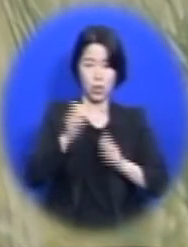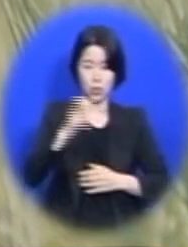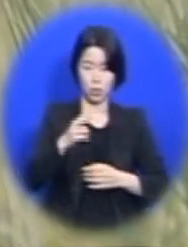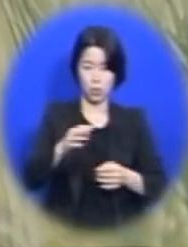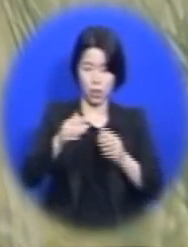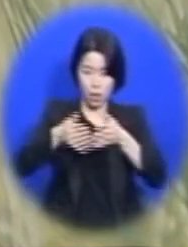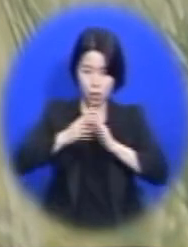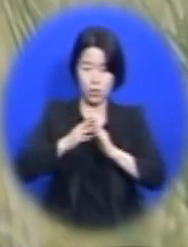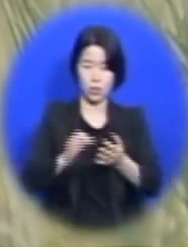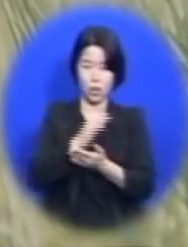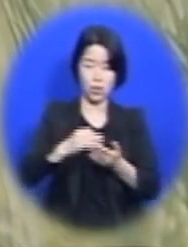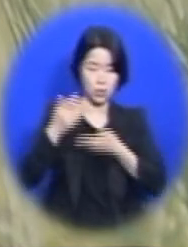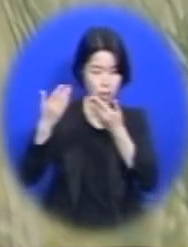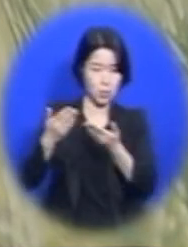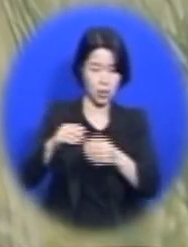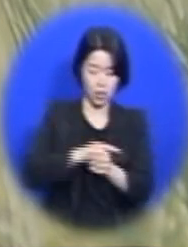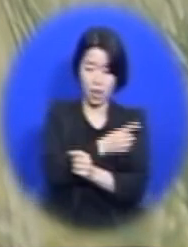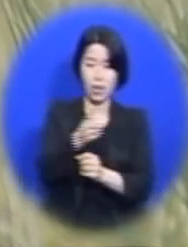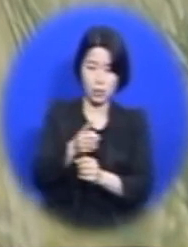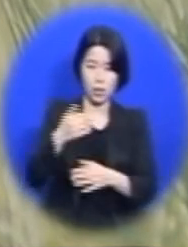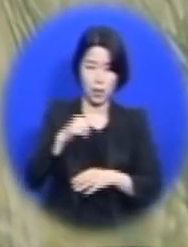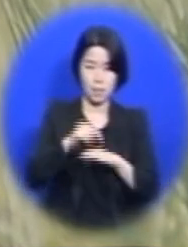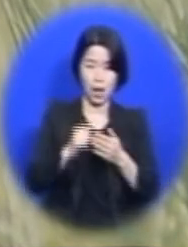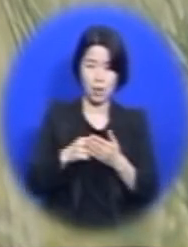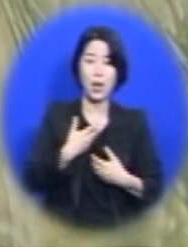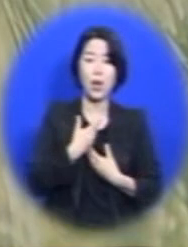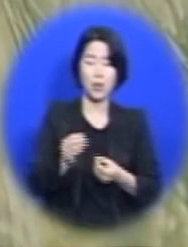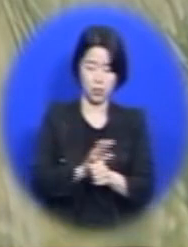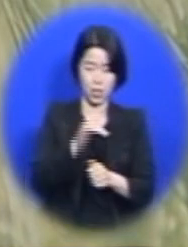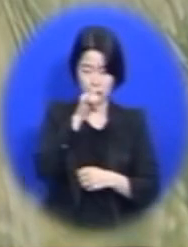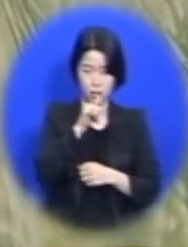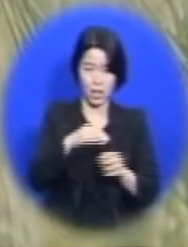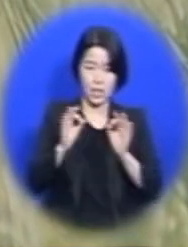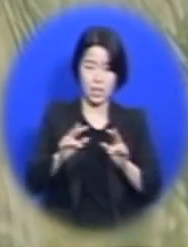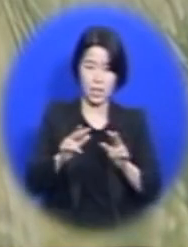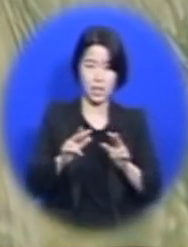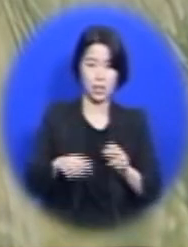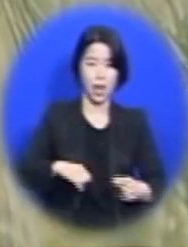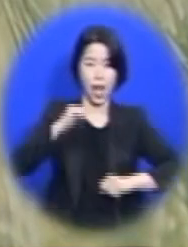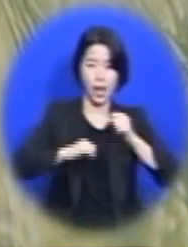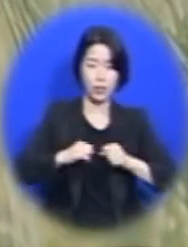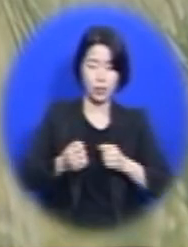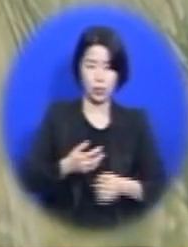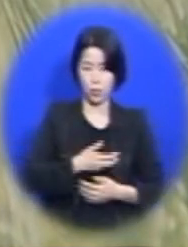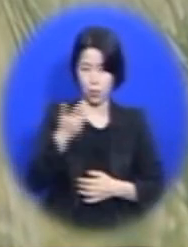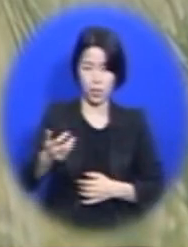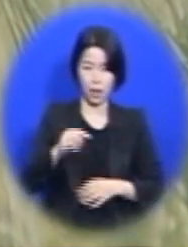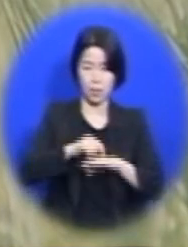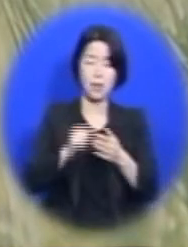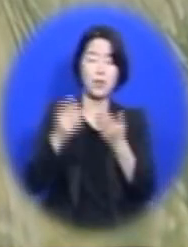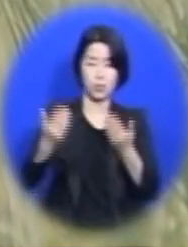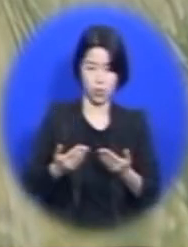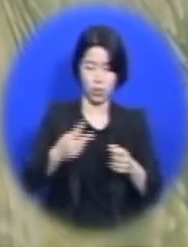헌금을 봉헌하며 간접적으로 마음의 이완을 삼았는데 이제는 행동으로 섬기라는 마음을 주셨습니다.